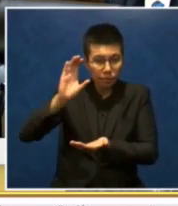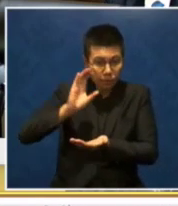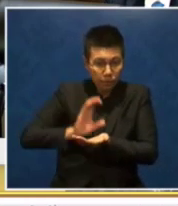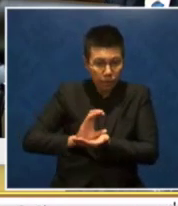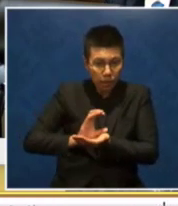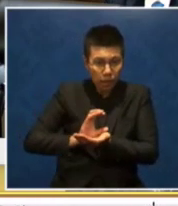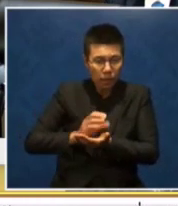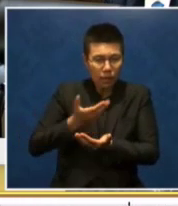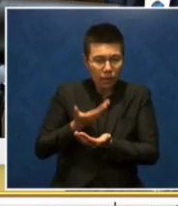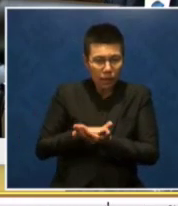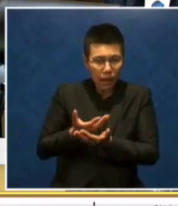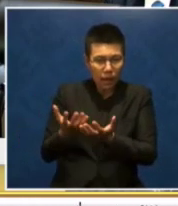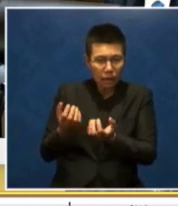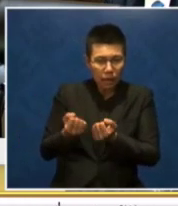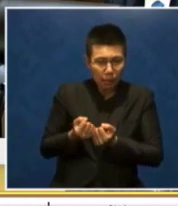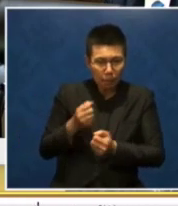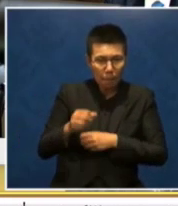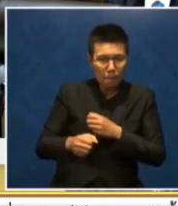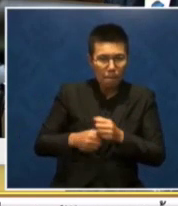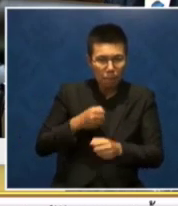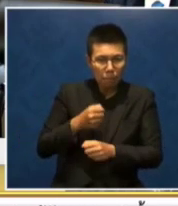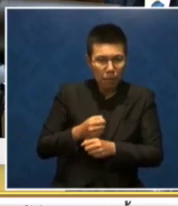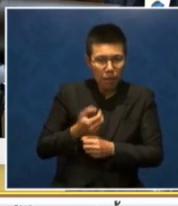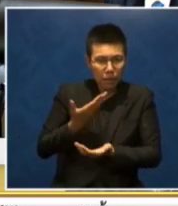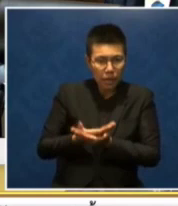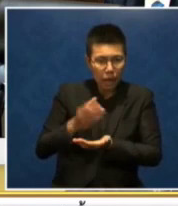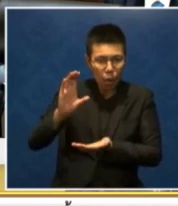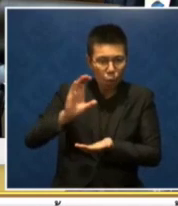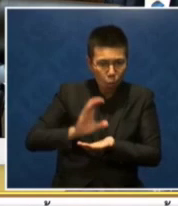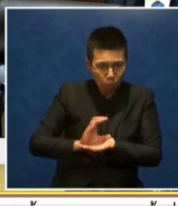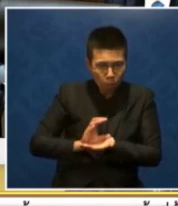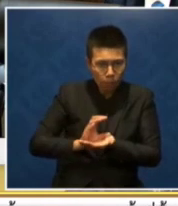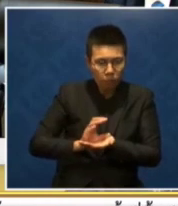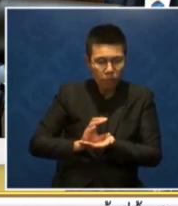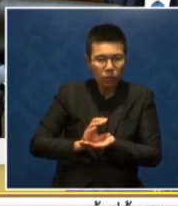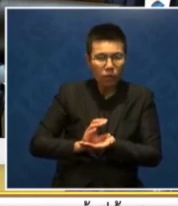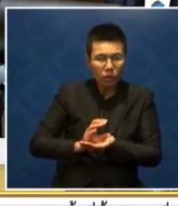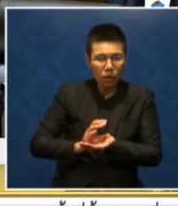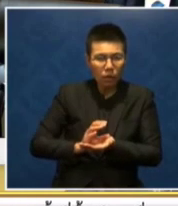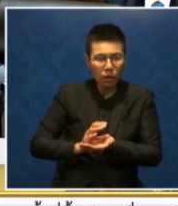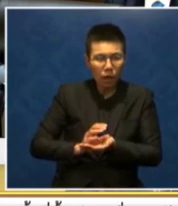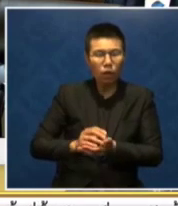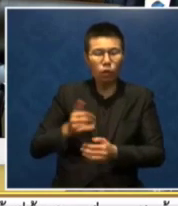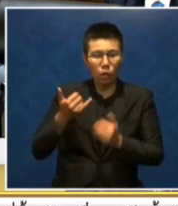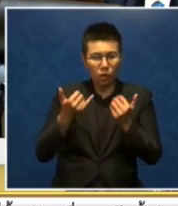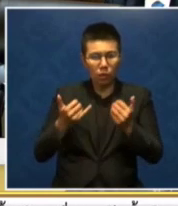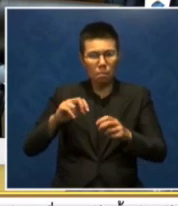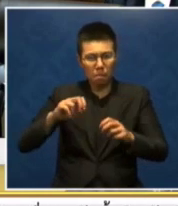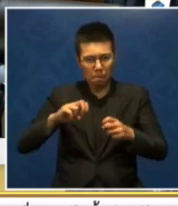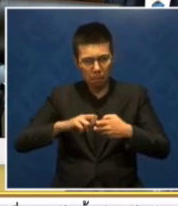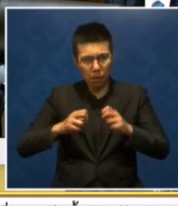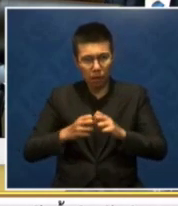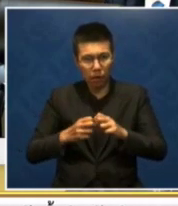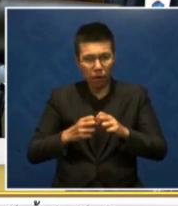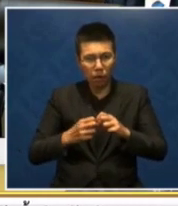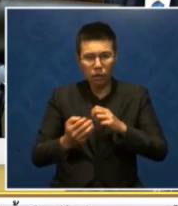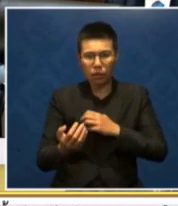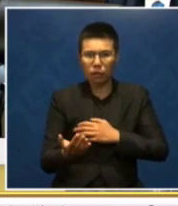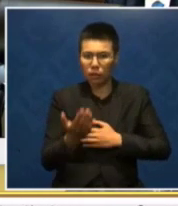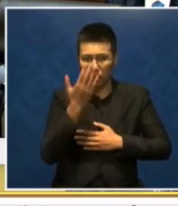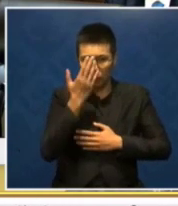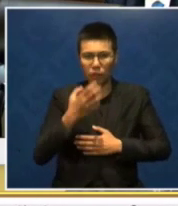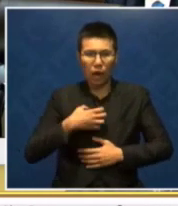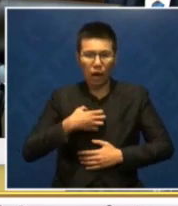นี้เพื่อแก้ปัญหาให้ได้ทันท่วงทีกับปัญหาที่เผชิญอยู่จึงขออนุญาตที่จะขอบคุณท่านรัฐมน